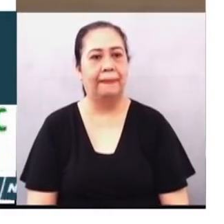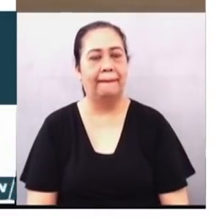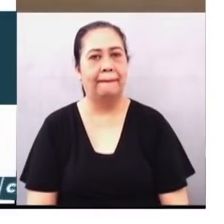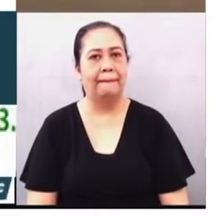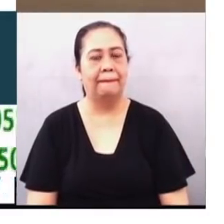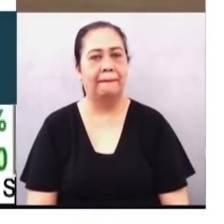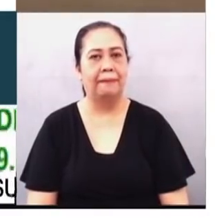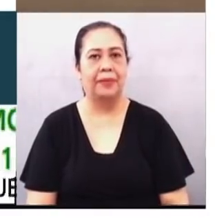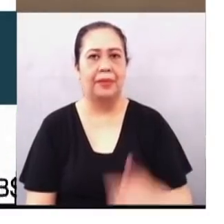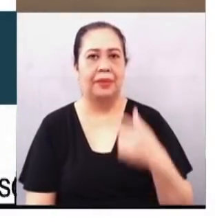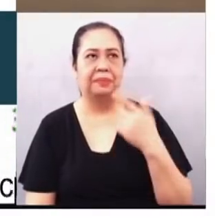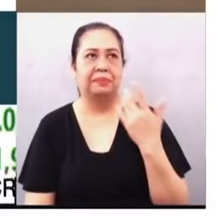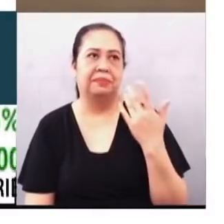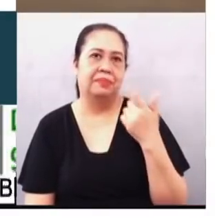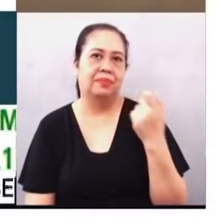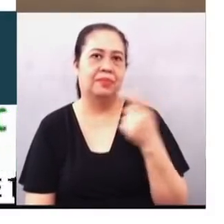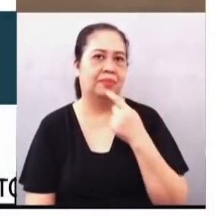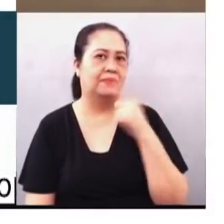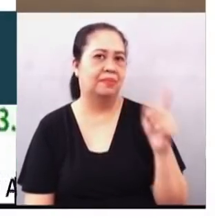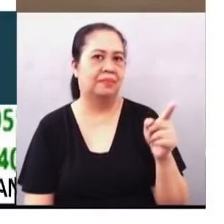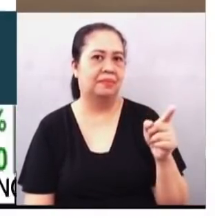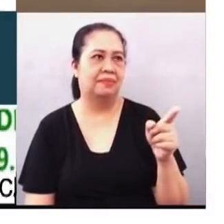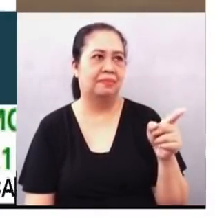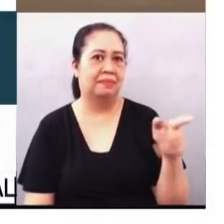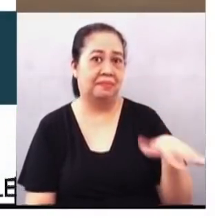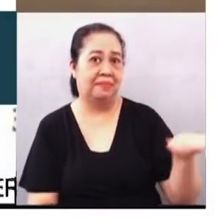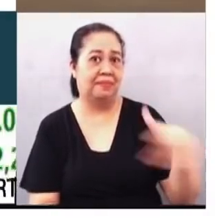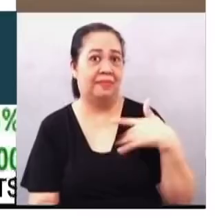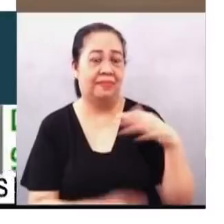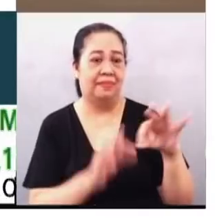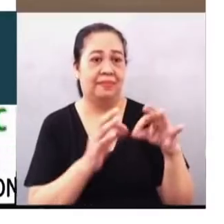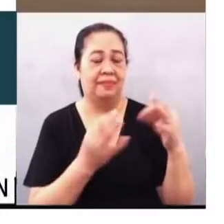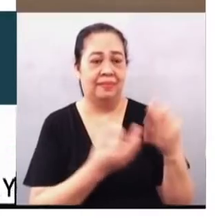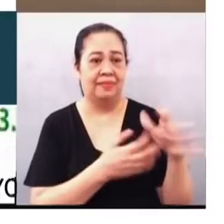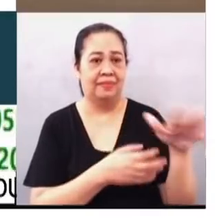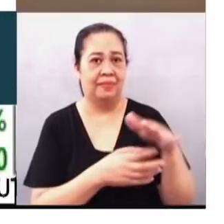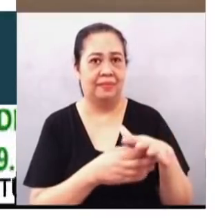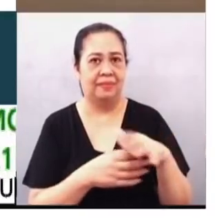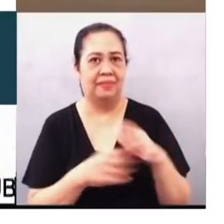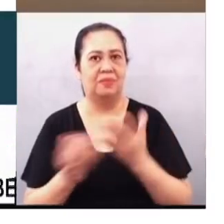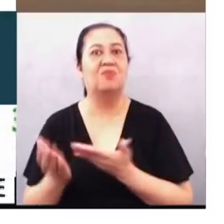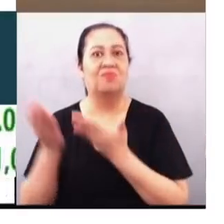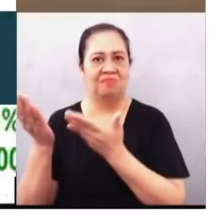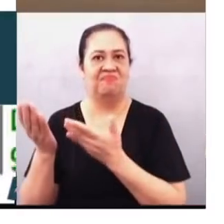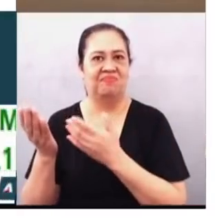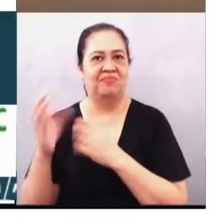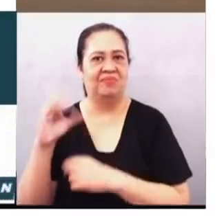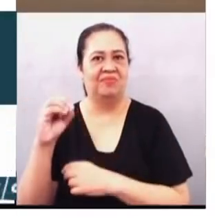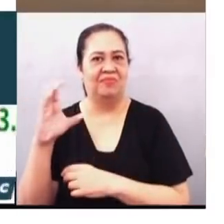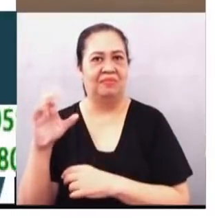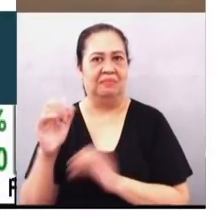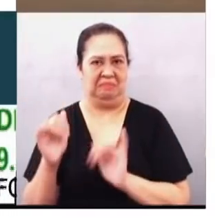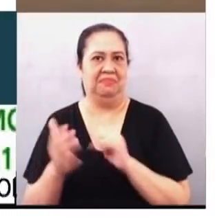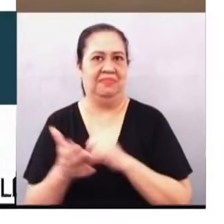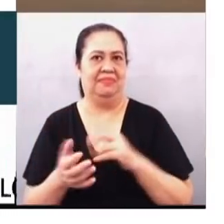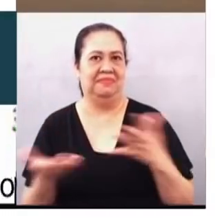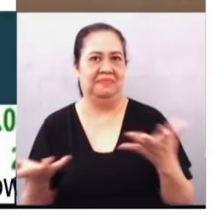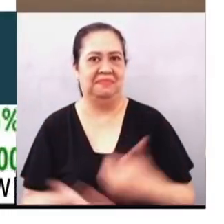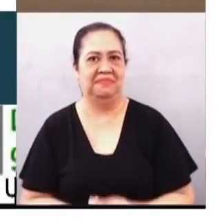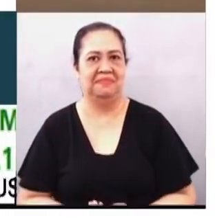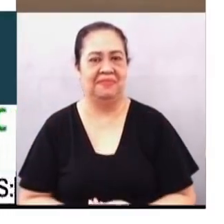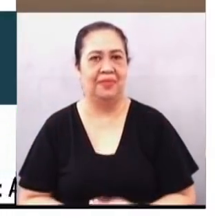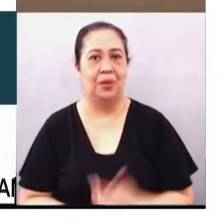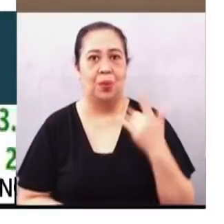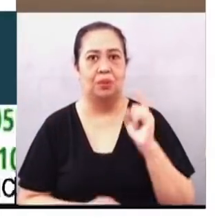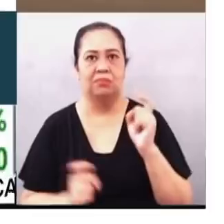Dahil sinabihan ko na lang sila yung nagpa-file na ako. Yun na. Kasi